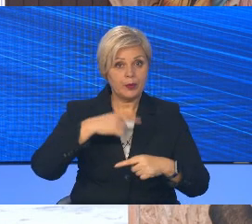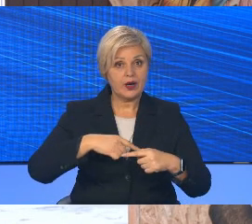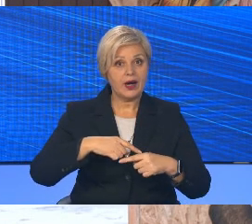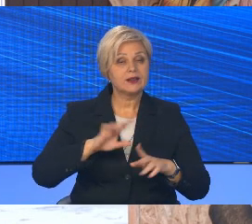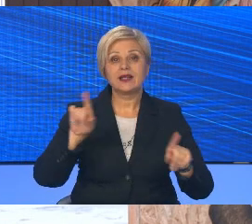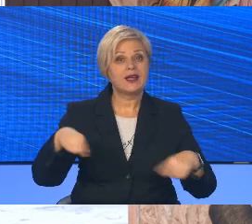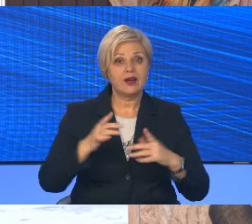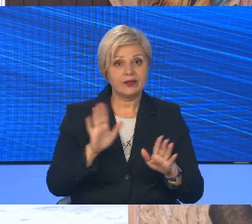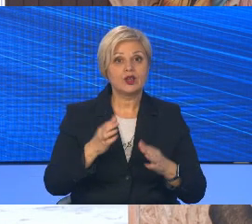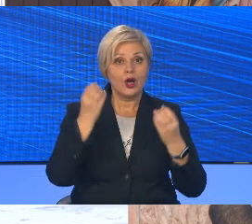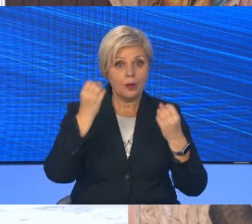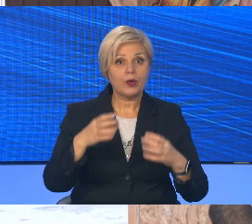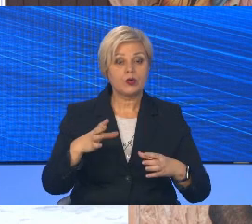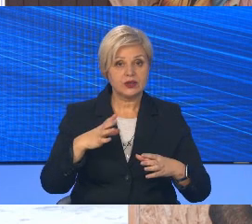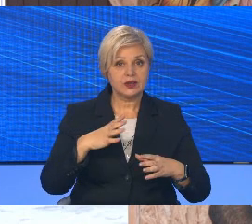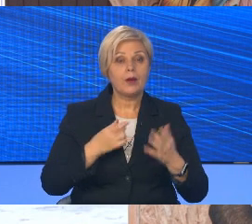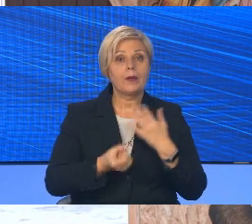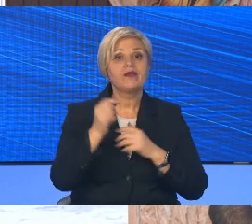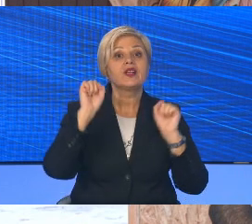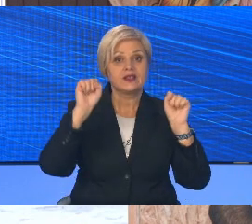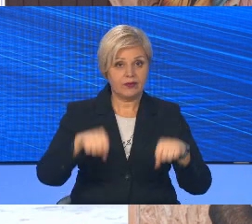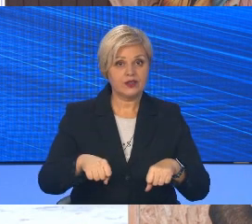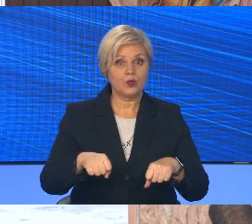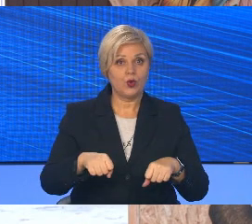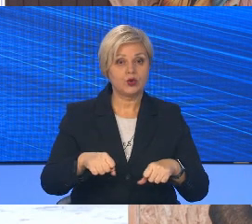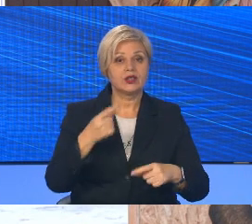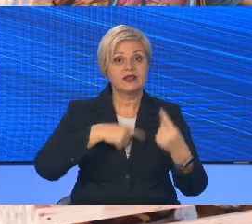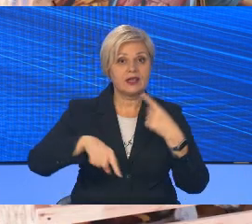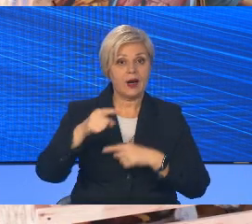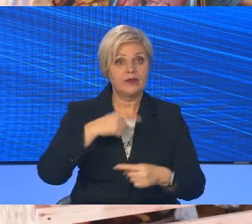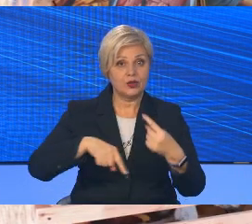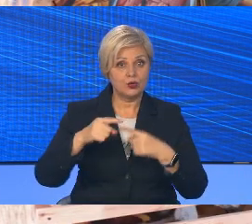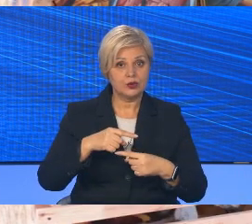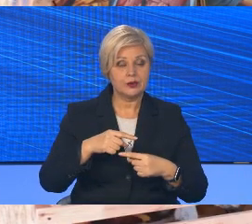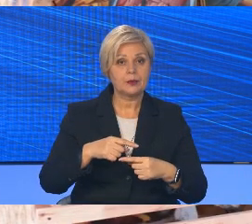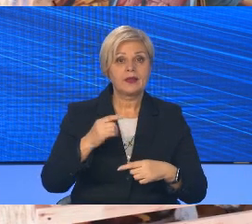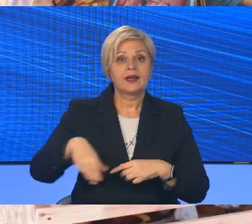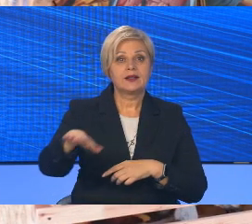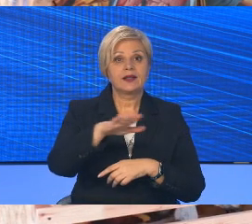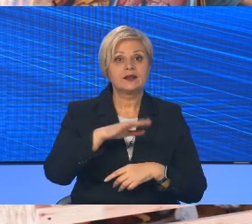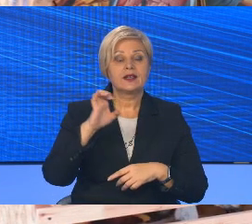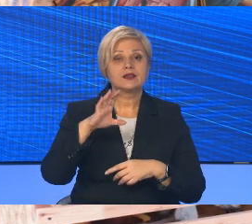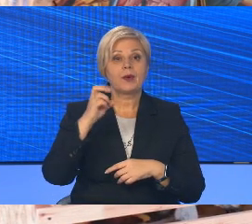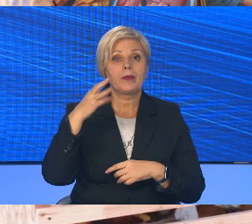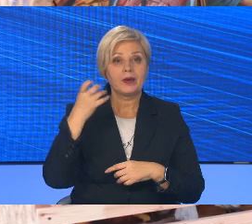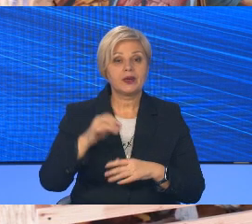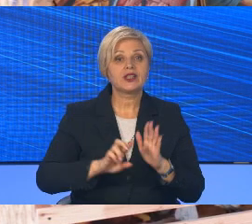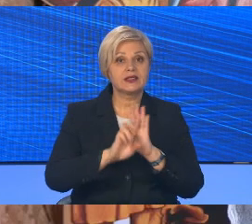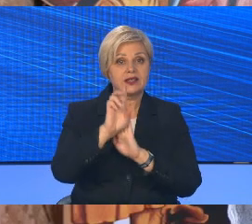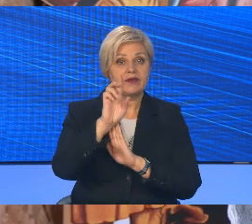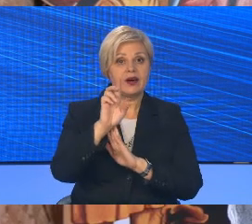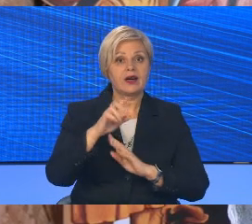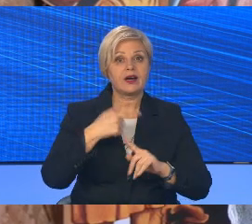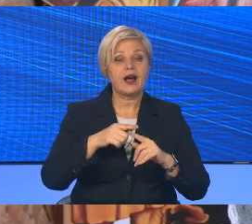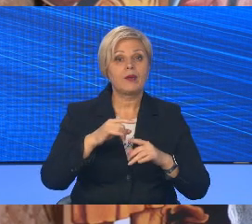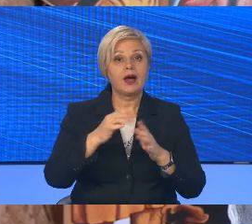что возродилась, просто было, появилась возможность обратно к ней вернуться. На территории Спасо-Преображенского храма калядные